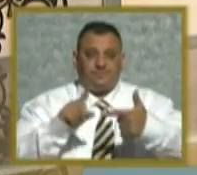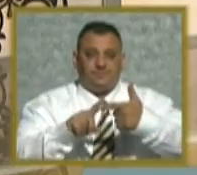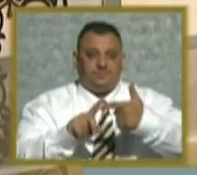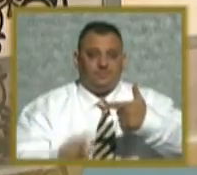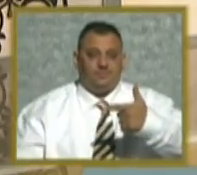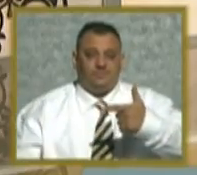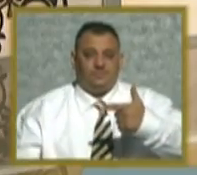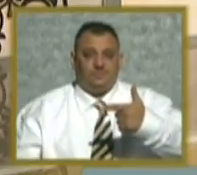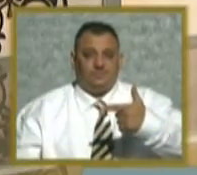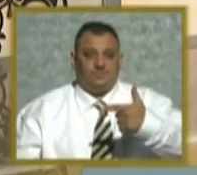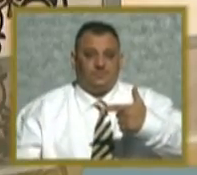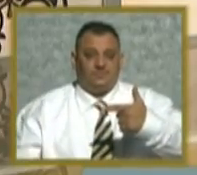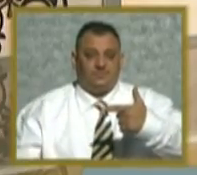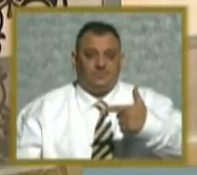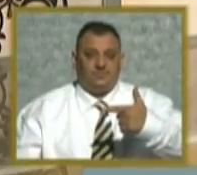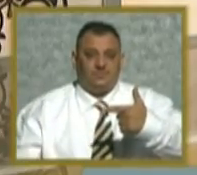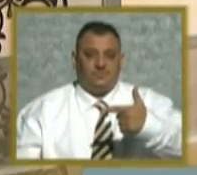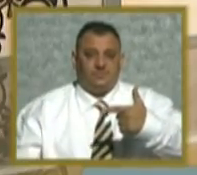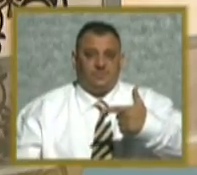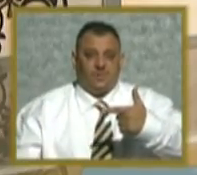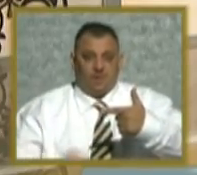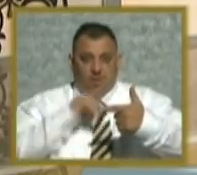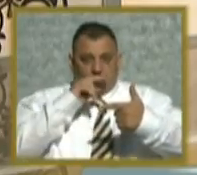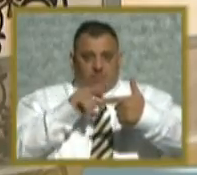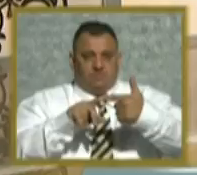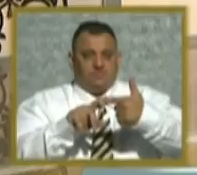الثاني. السؤال الثاني شيخ،